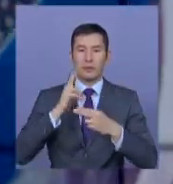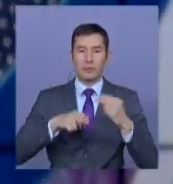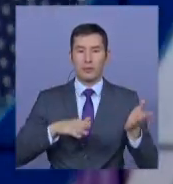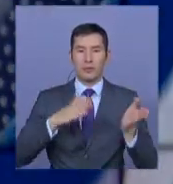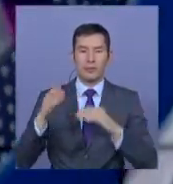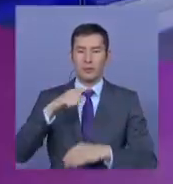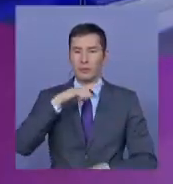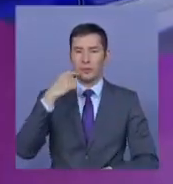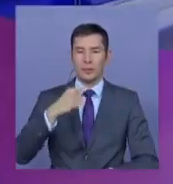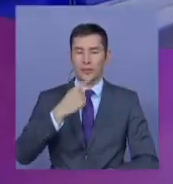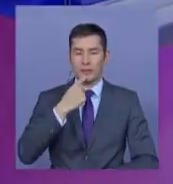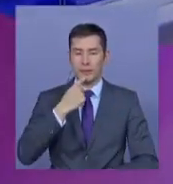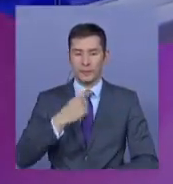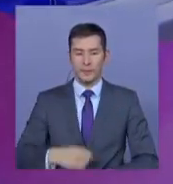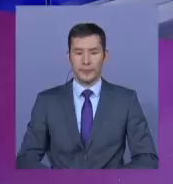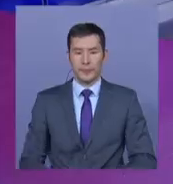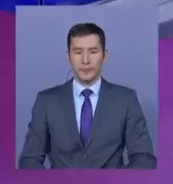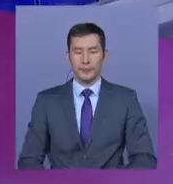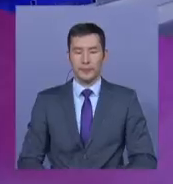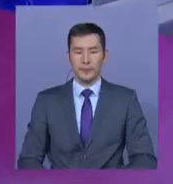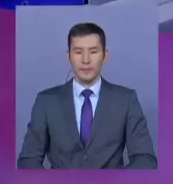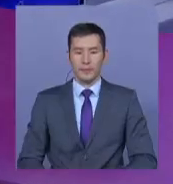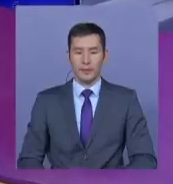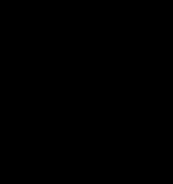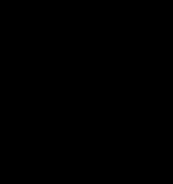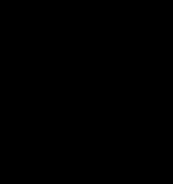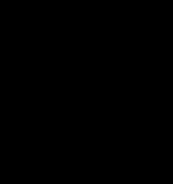келіп түскен ақпараттар легі осындай. Алда орыс тіліндегі жаңалықтар топтамасын тамашалайсыздар.